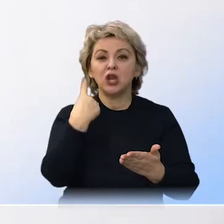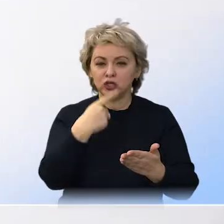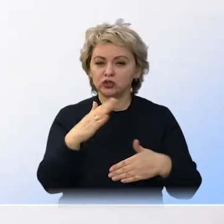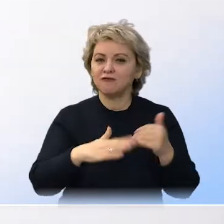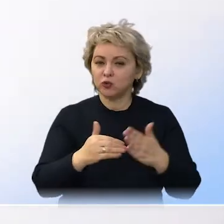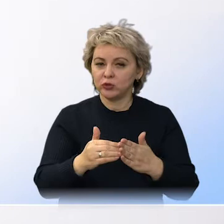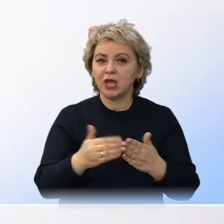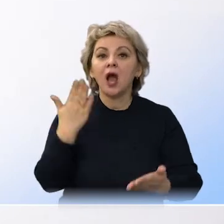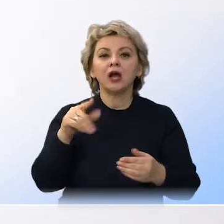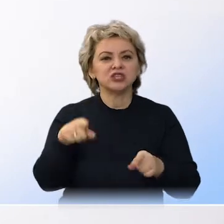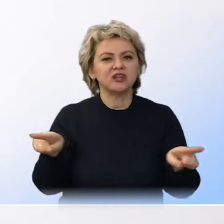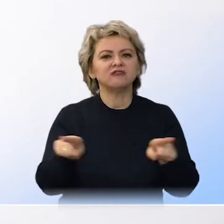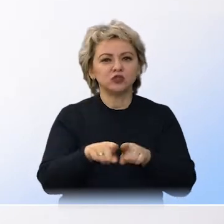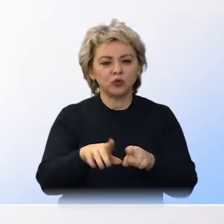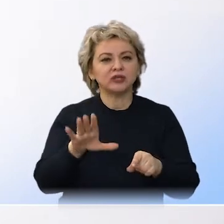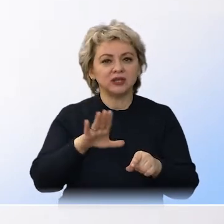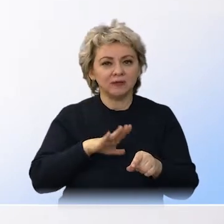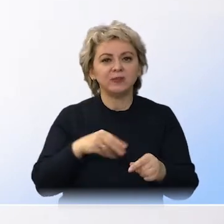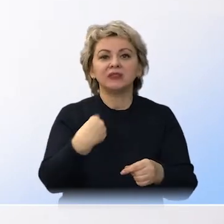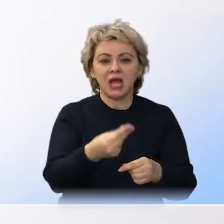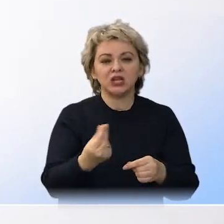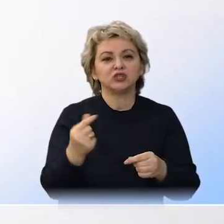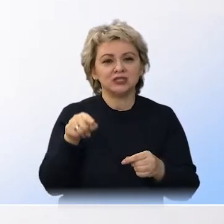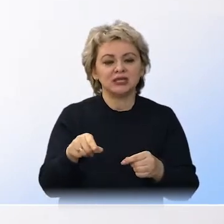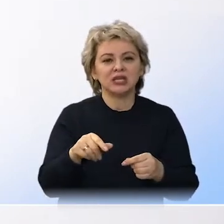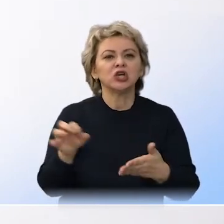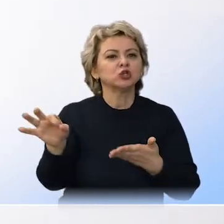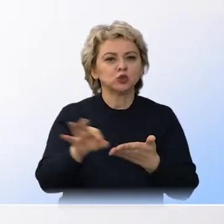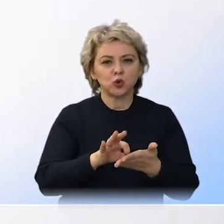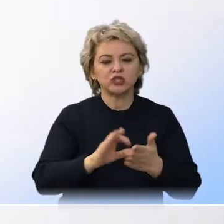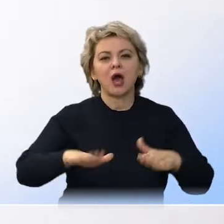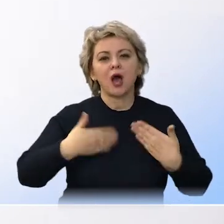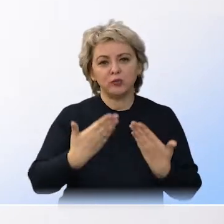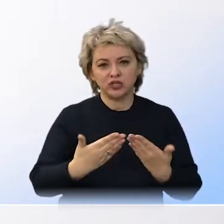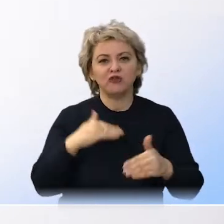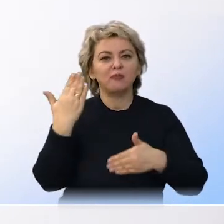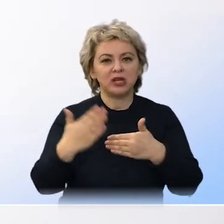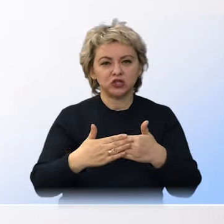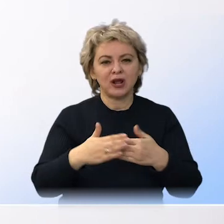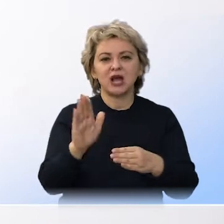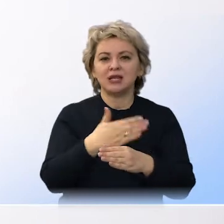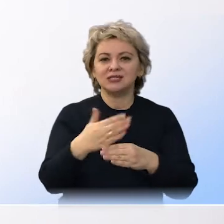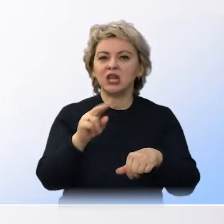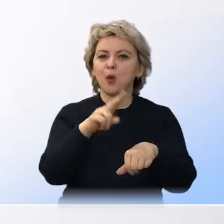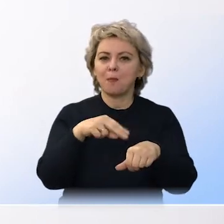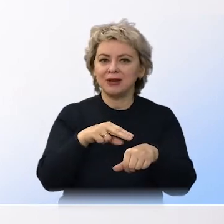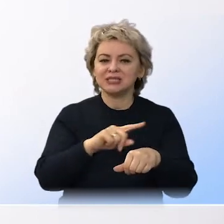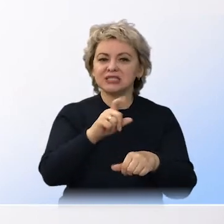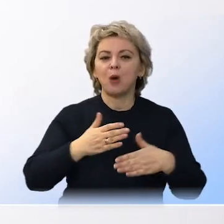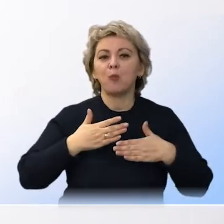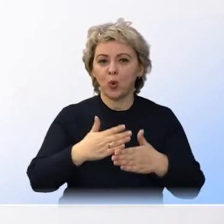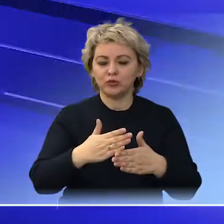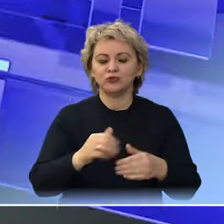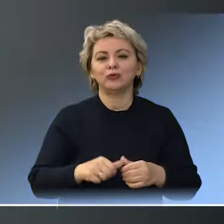лично. Но если вы все-таки стали жертвой мошенника, незамедлительно обратитесь в ближайшее отделение полиции за